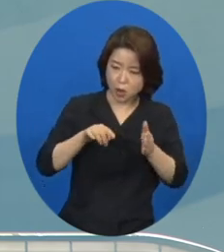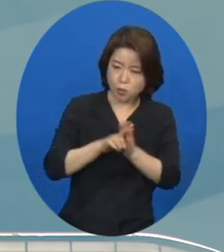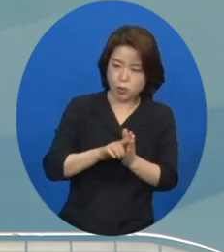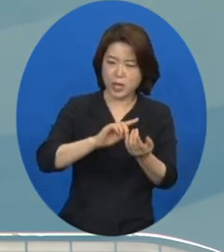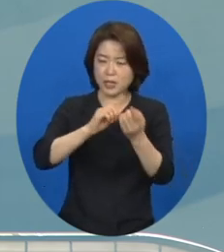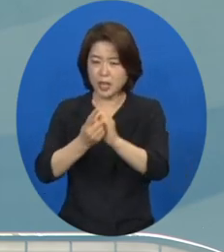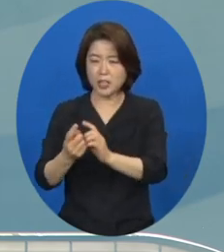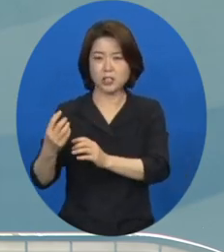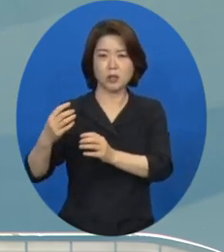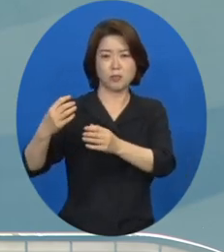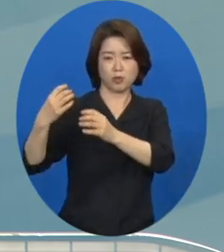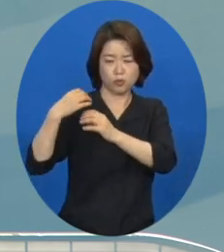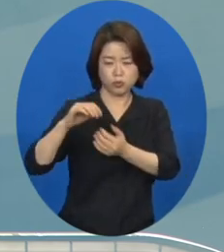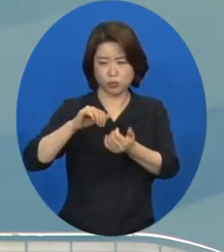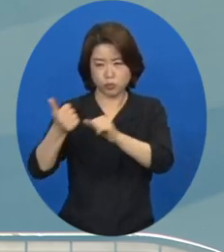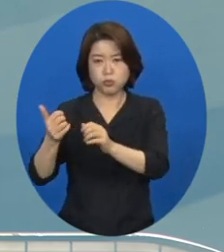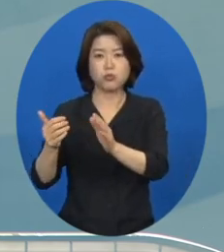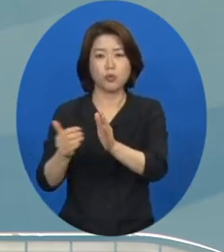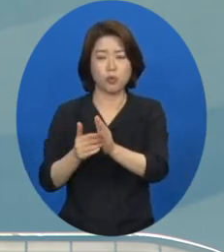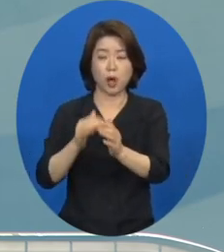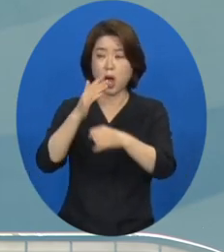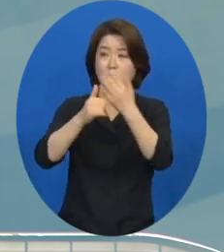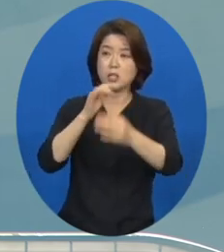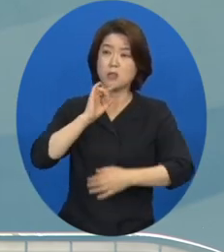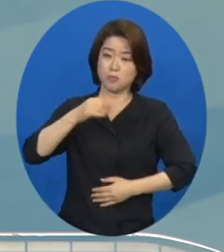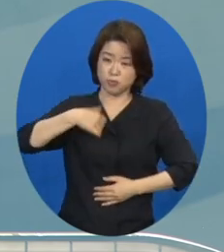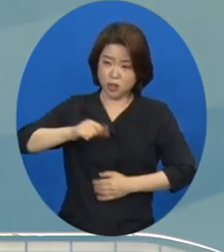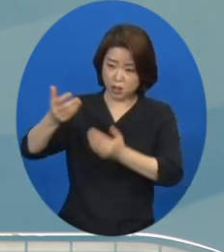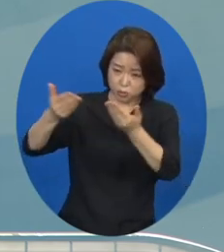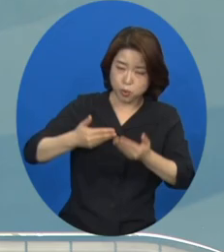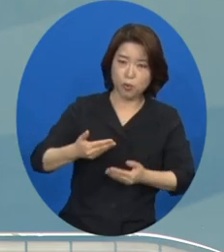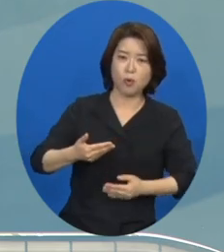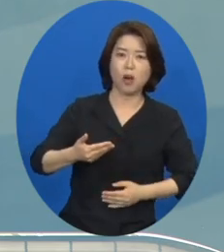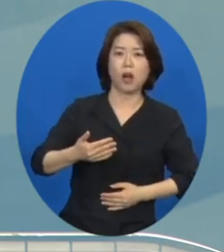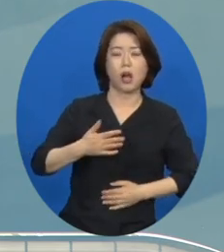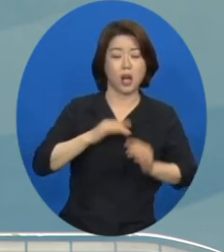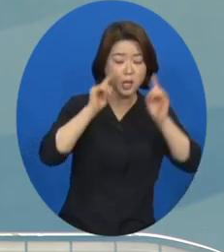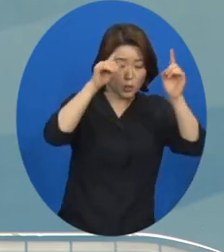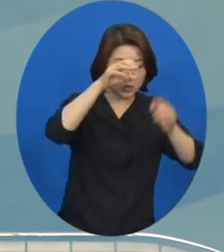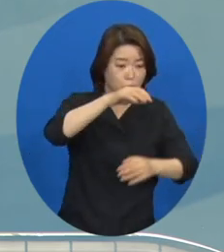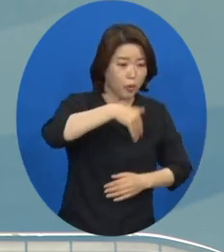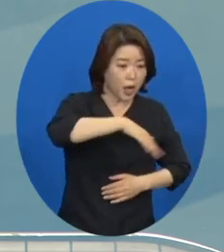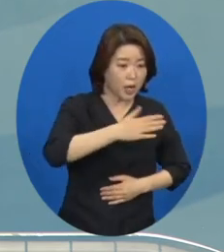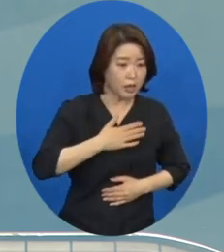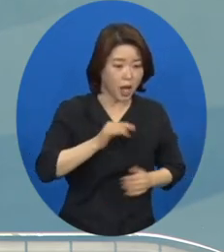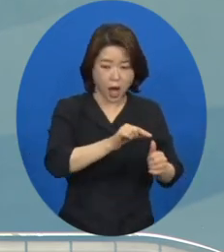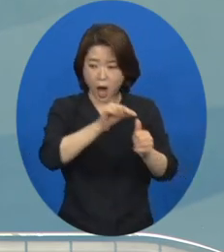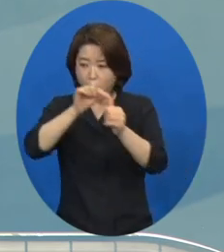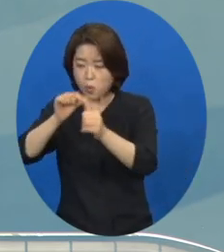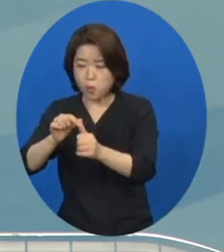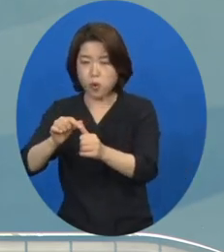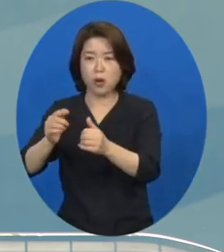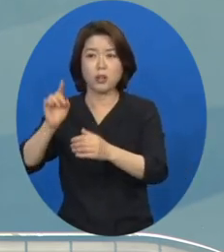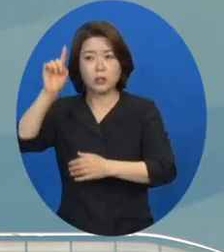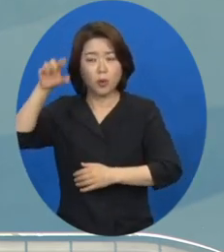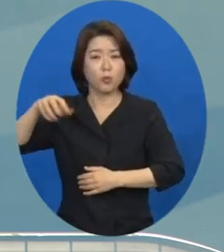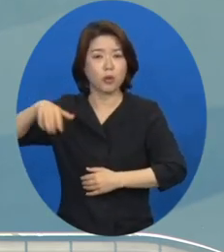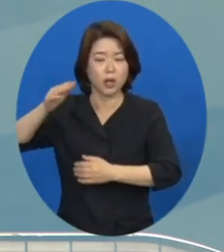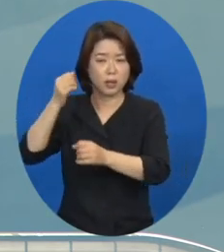독생자까지 주시면서 지옥 갈 수밖에 없는 나 구원해 주셨는데 이 은혜를 안다면